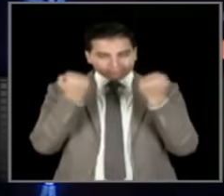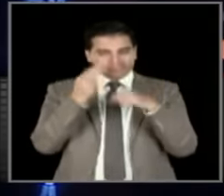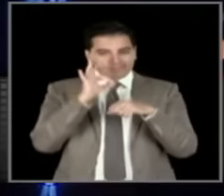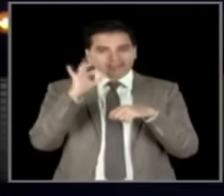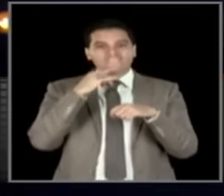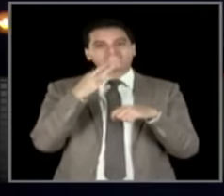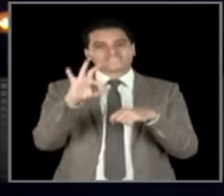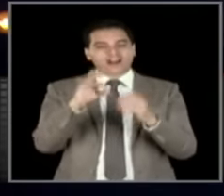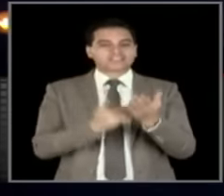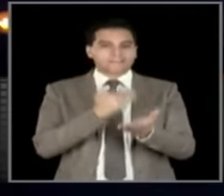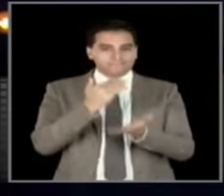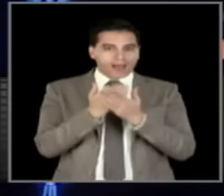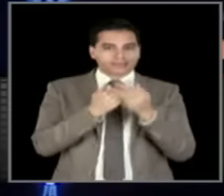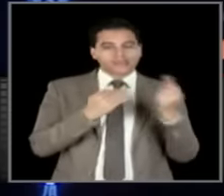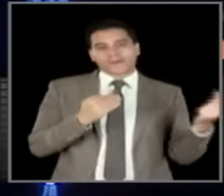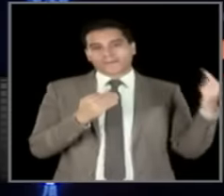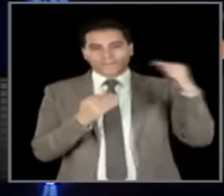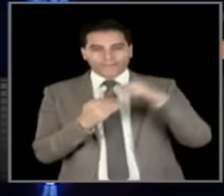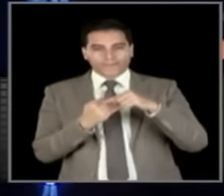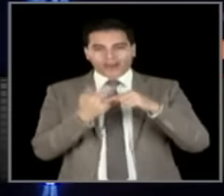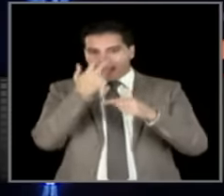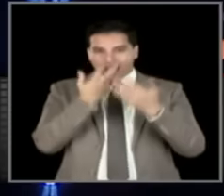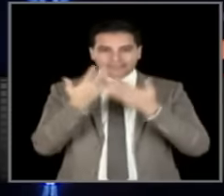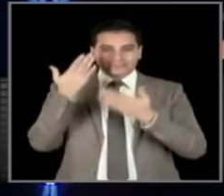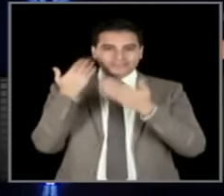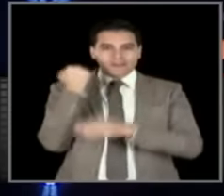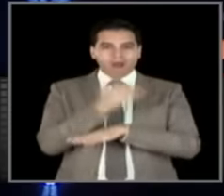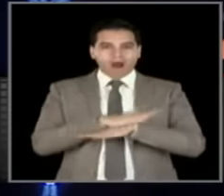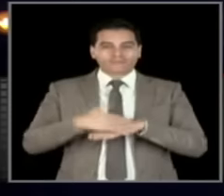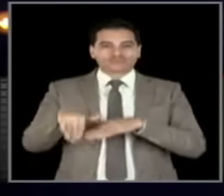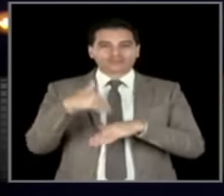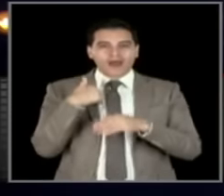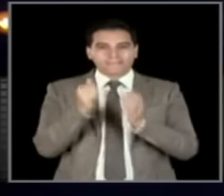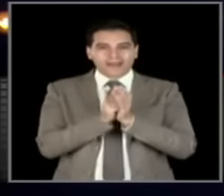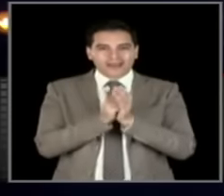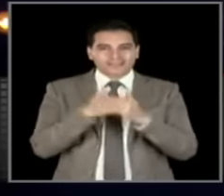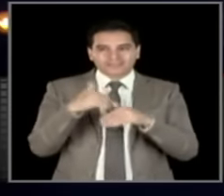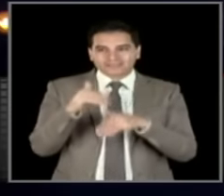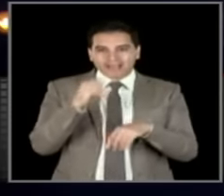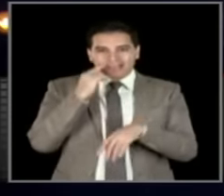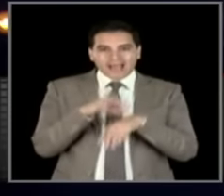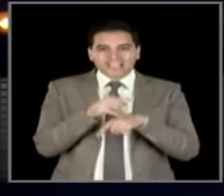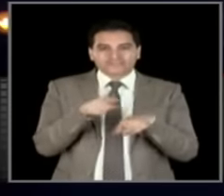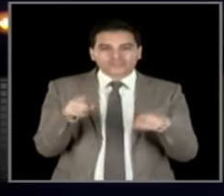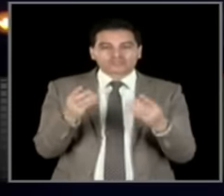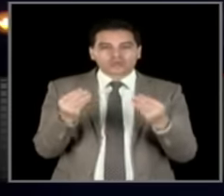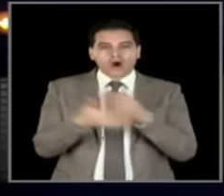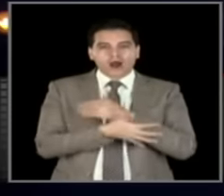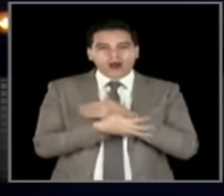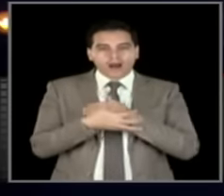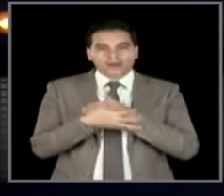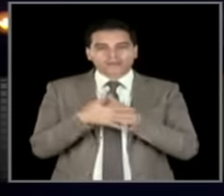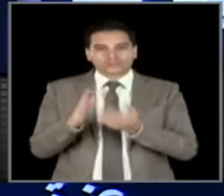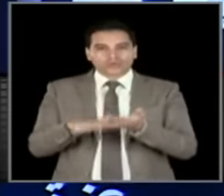ورجع للحارة بتاعته علشان يعالج الناس بالعلم. الناس اعتقدت